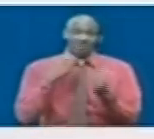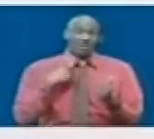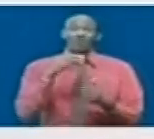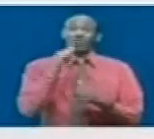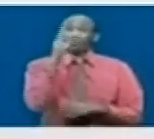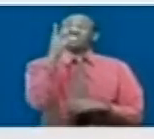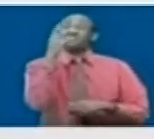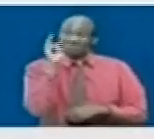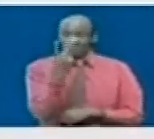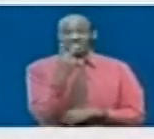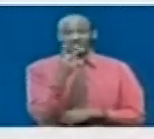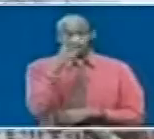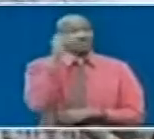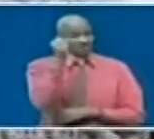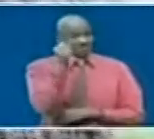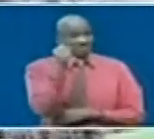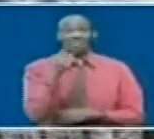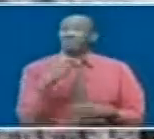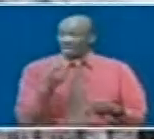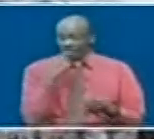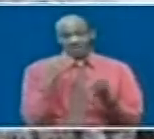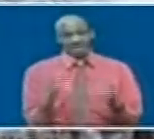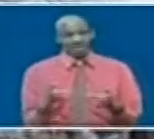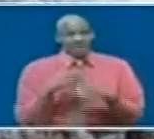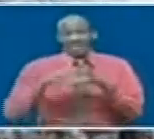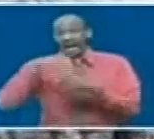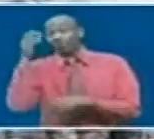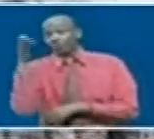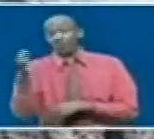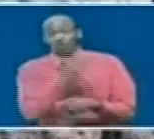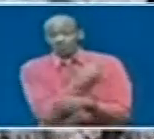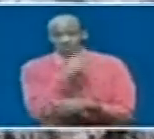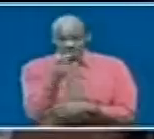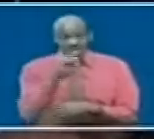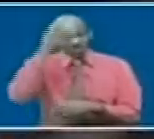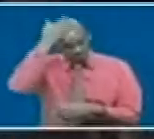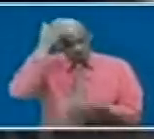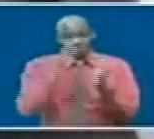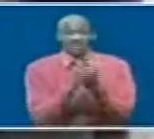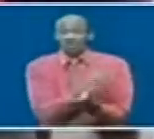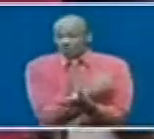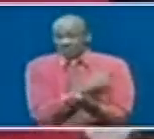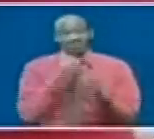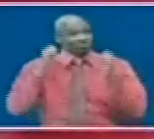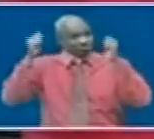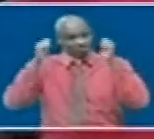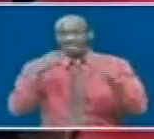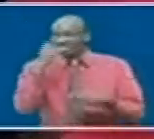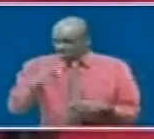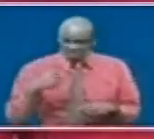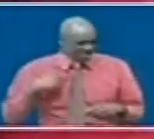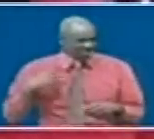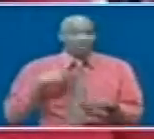25. Sijatibiwa. Lakini nje ya hospitali wahudumu wa afya wangali wamesusia kazi, wameshikilia